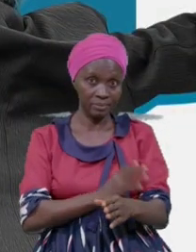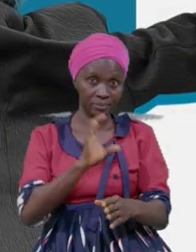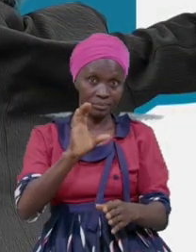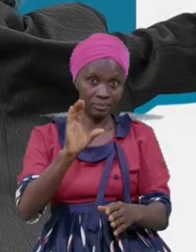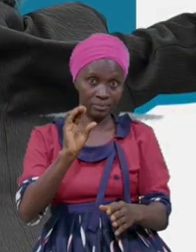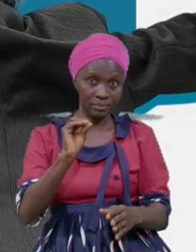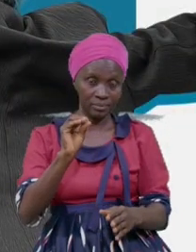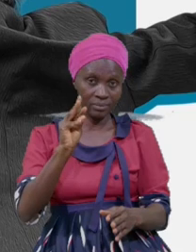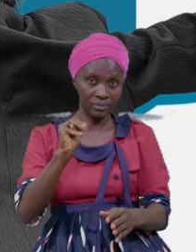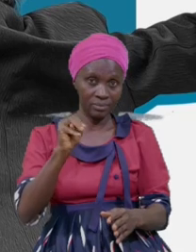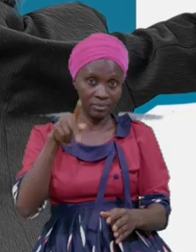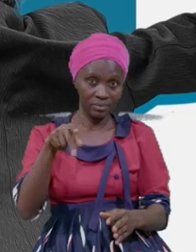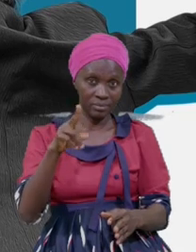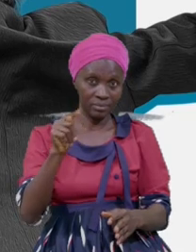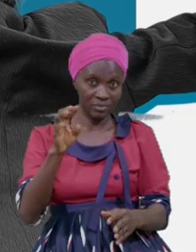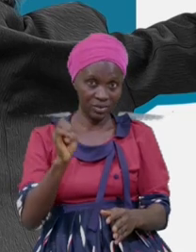avoir un lien